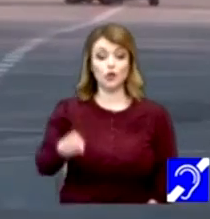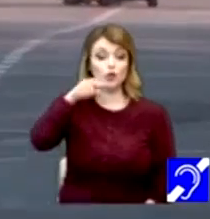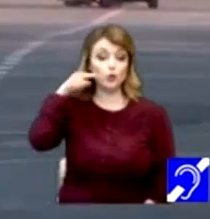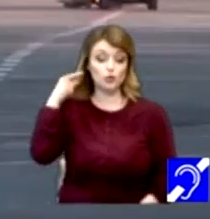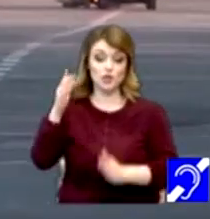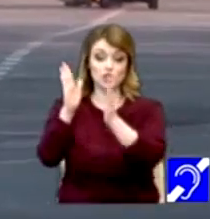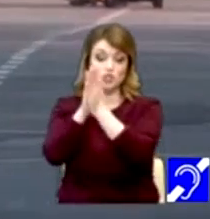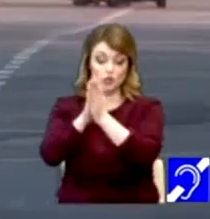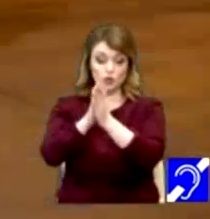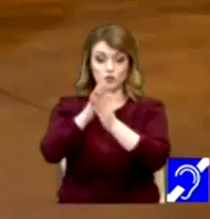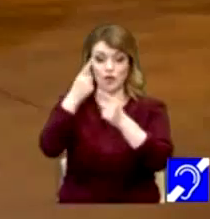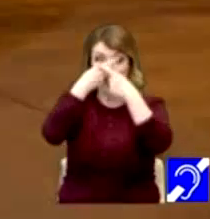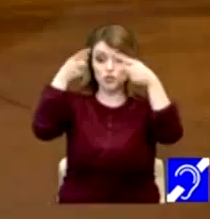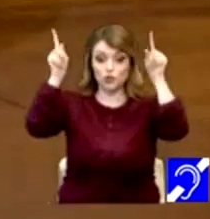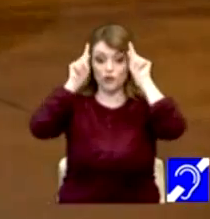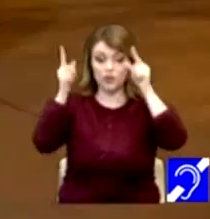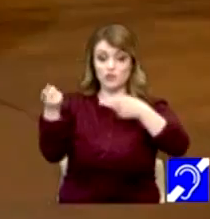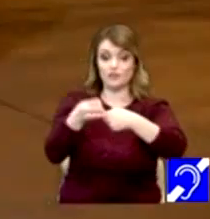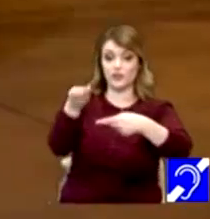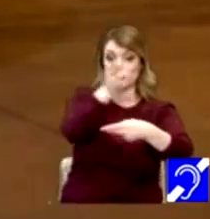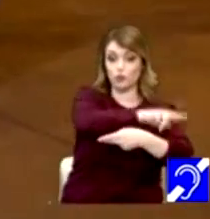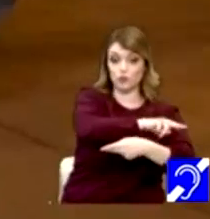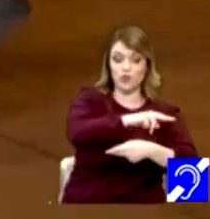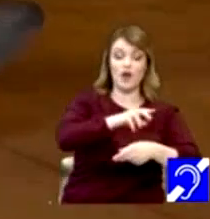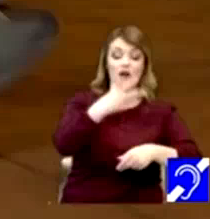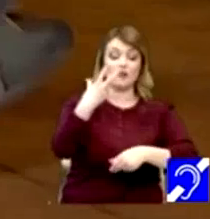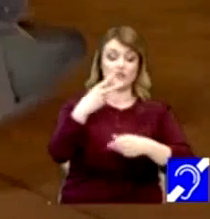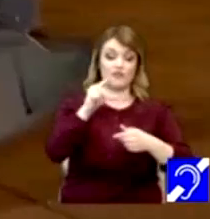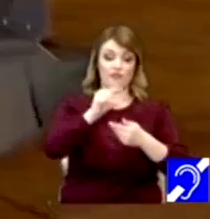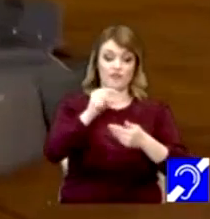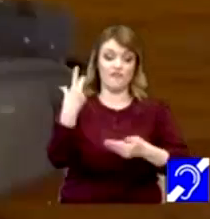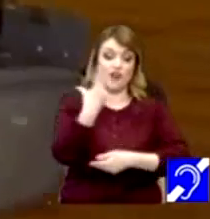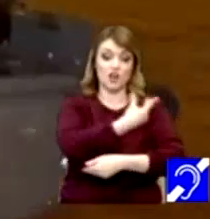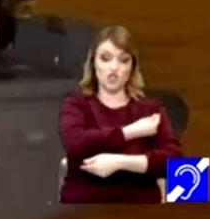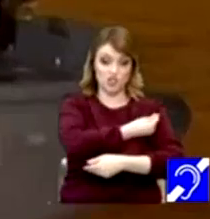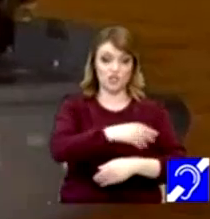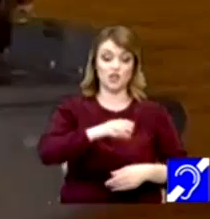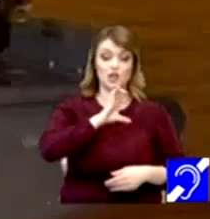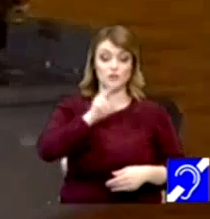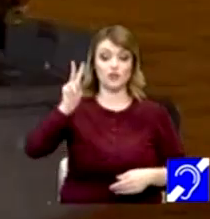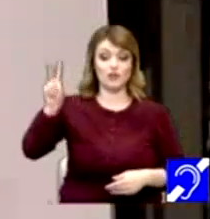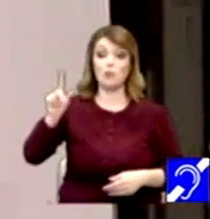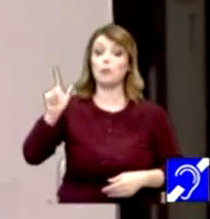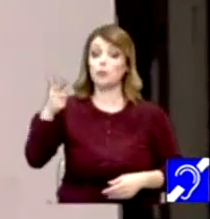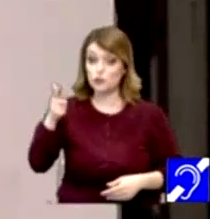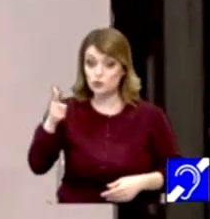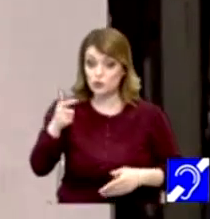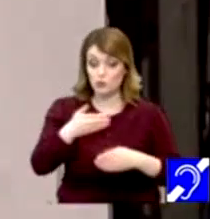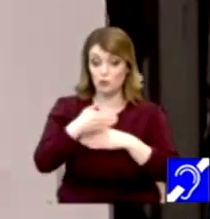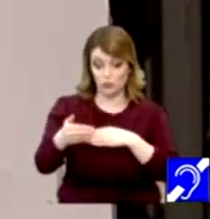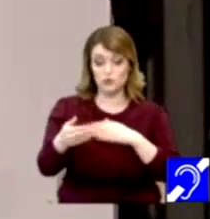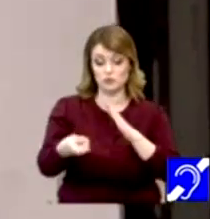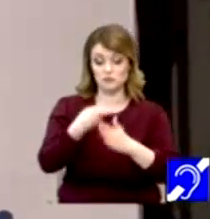Rusia a cerut Slovaciei să-i returneze sute de mii de doze de vaccin anti-COVID-19 Sputnik V. De ce? Aflați peste